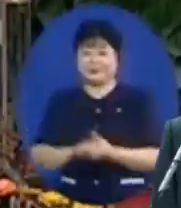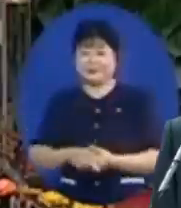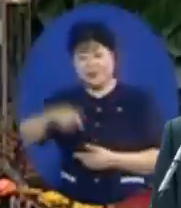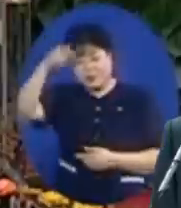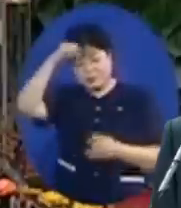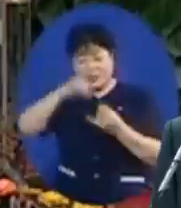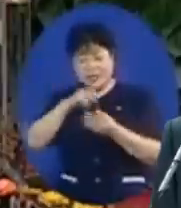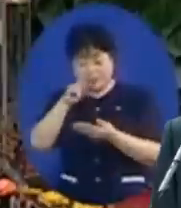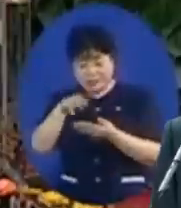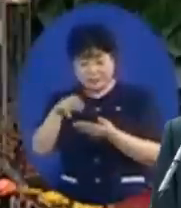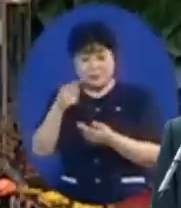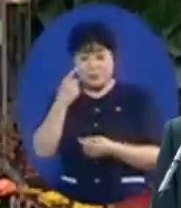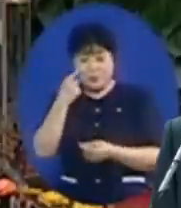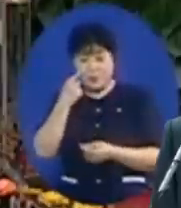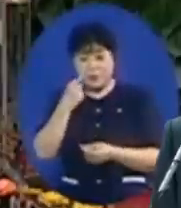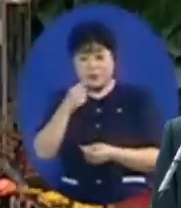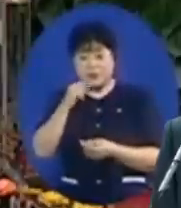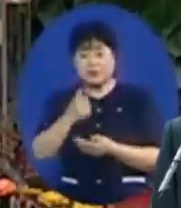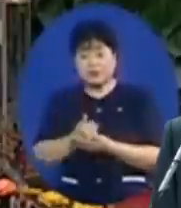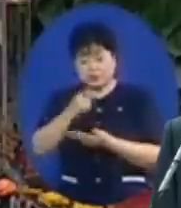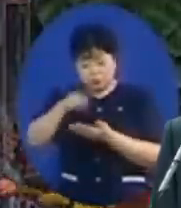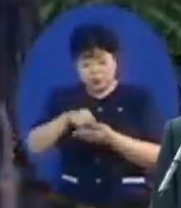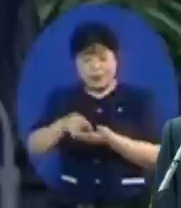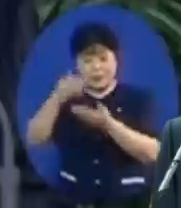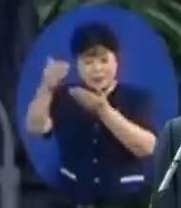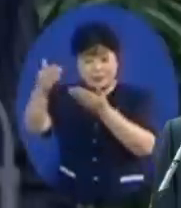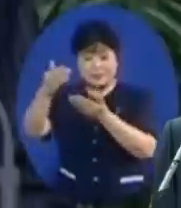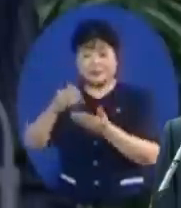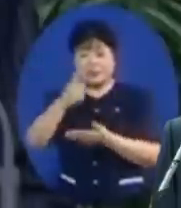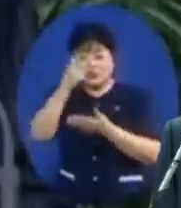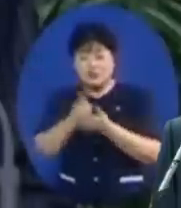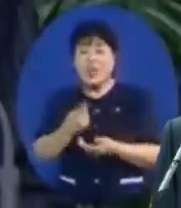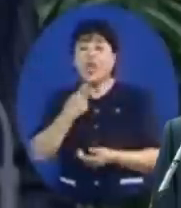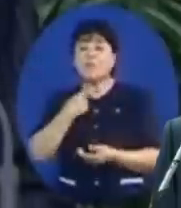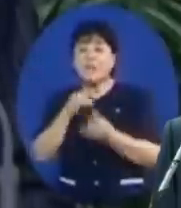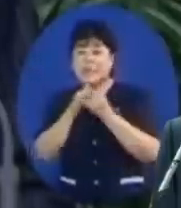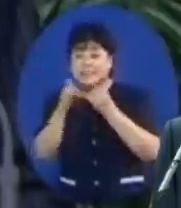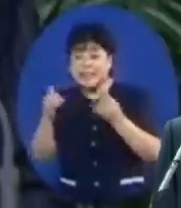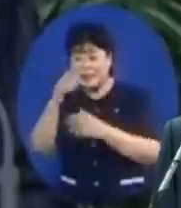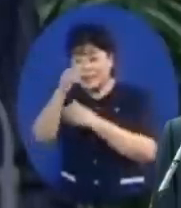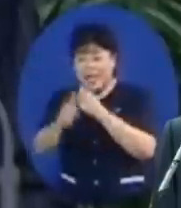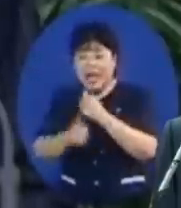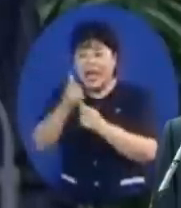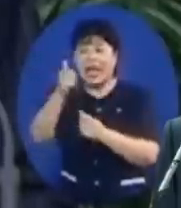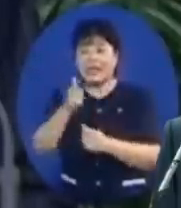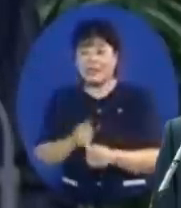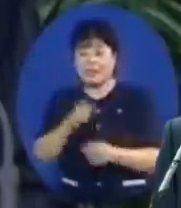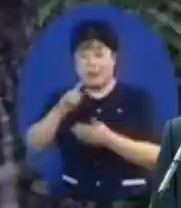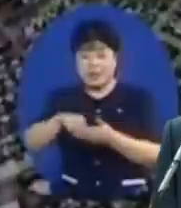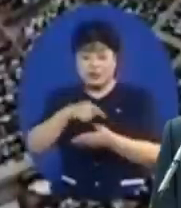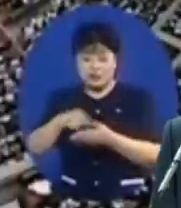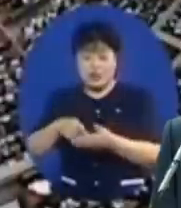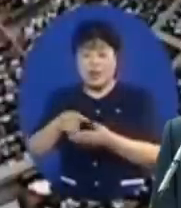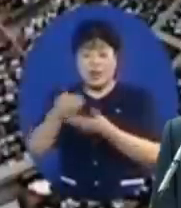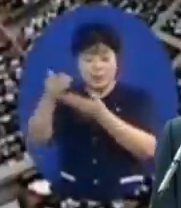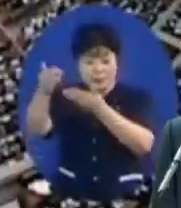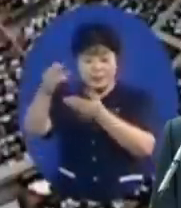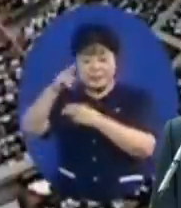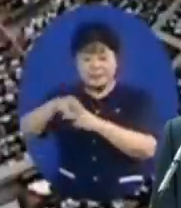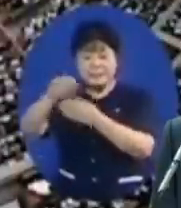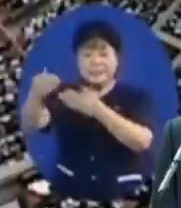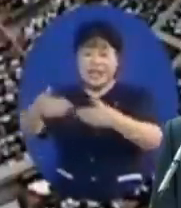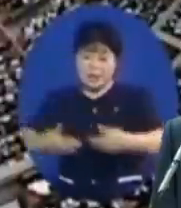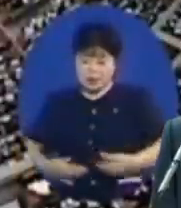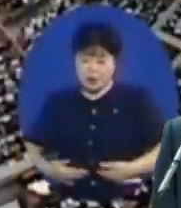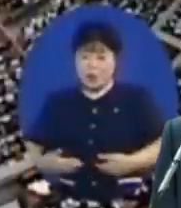구약 성경 읽어보시면 속죄 제사라고 나오지요. 죄를 지은 사람은 하나님 앞에 속죄 제사를 드려야 되는 것입니다. 이